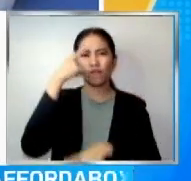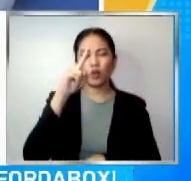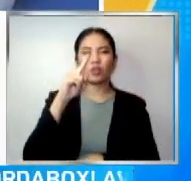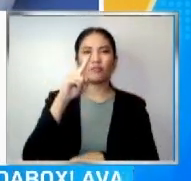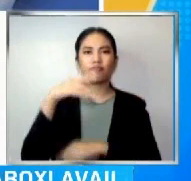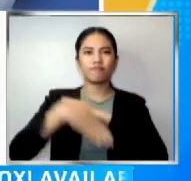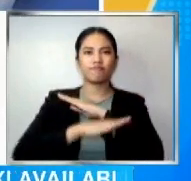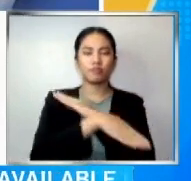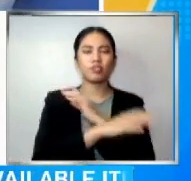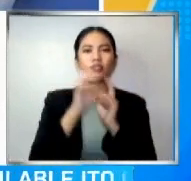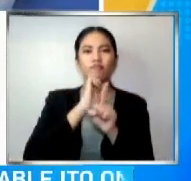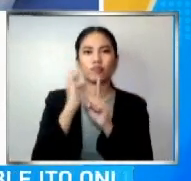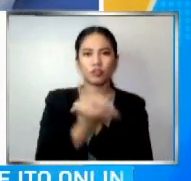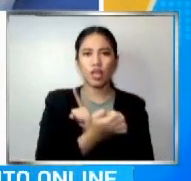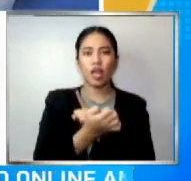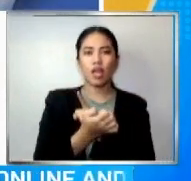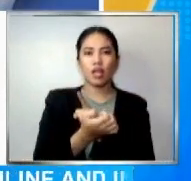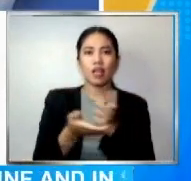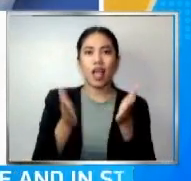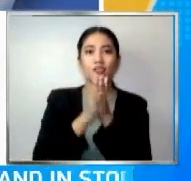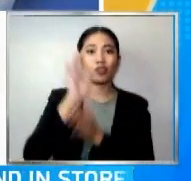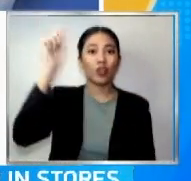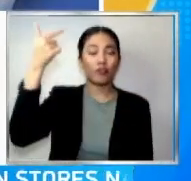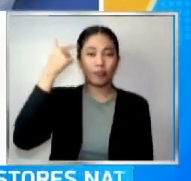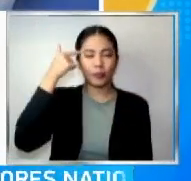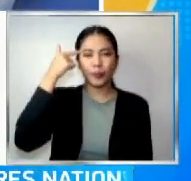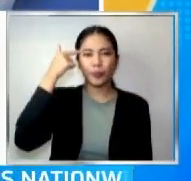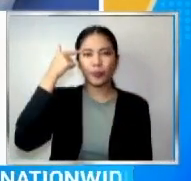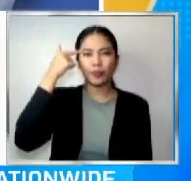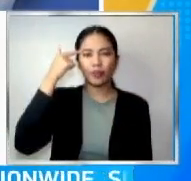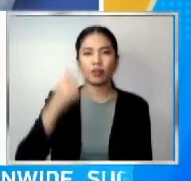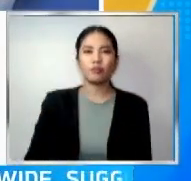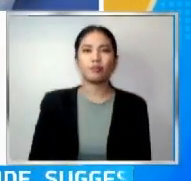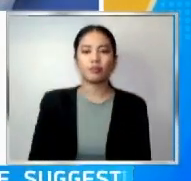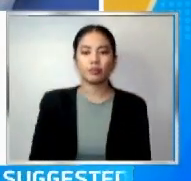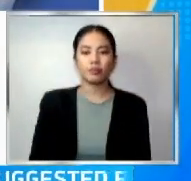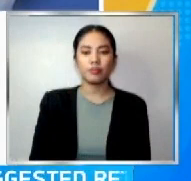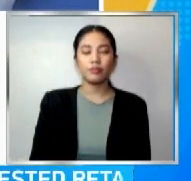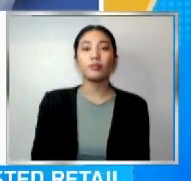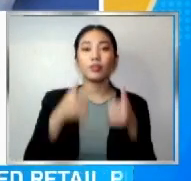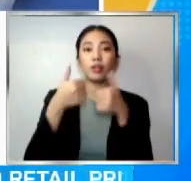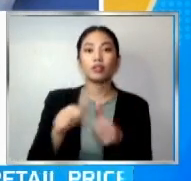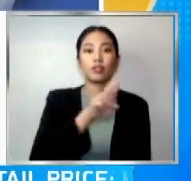to really enforce yung what is provided for under the Republic Act 9003. Ito yung